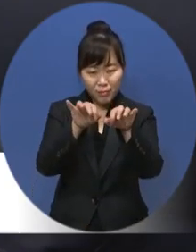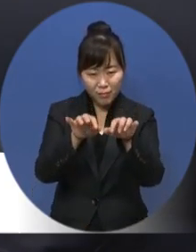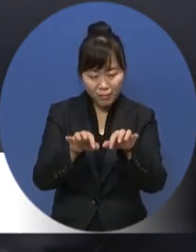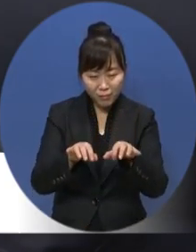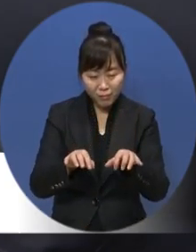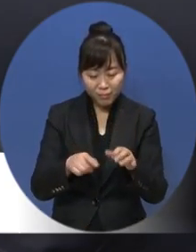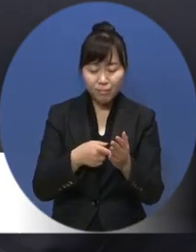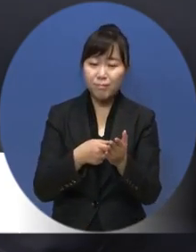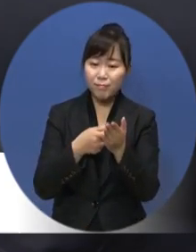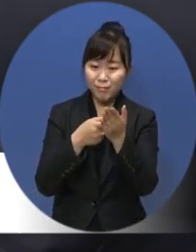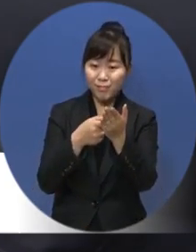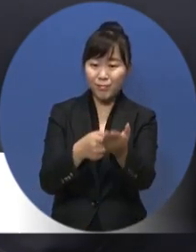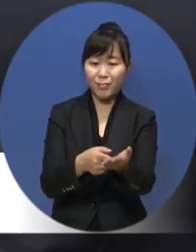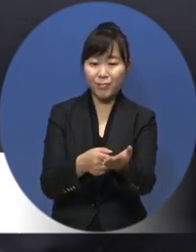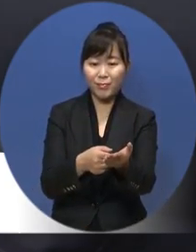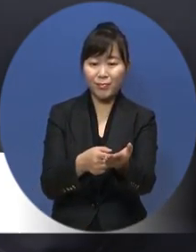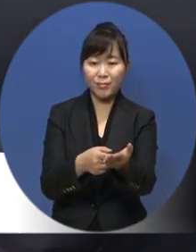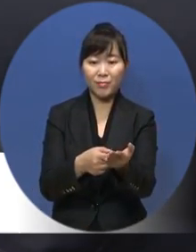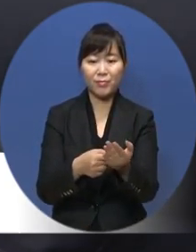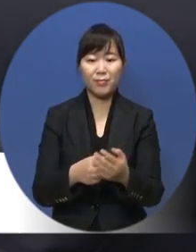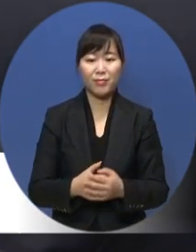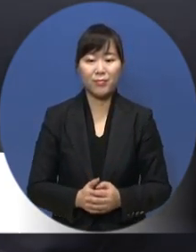깊다고